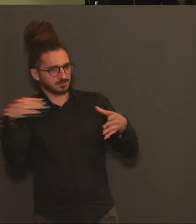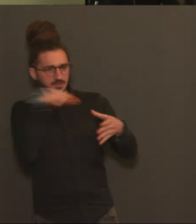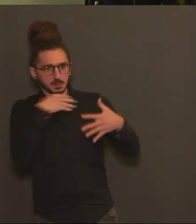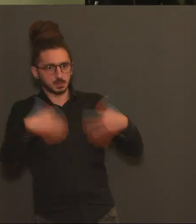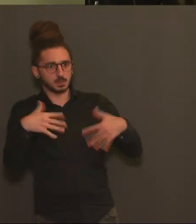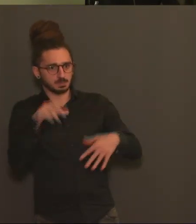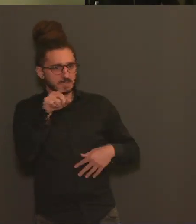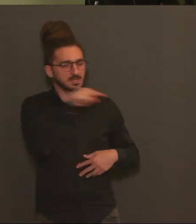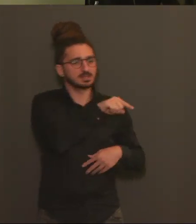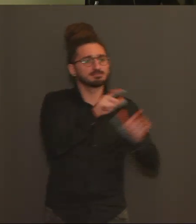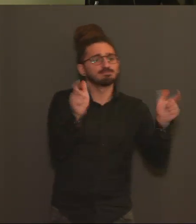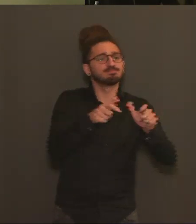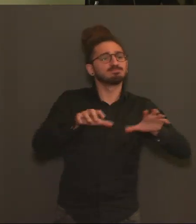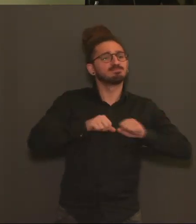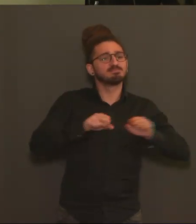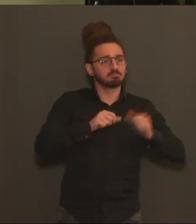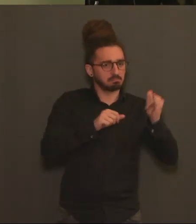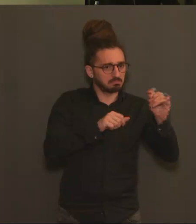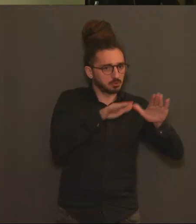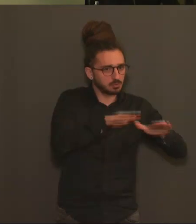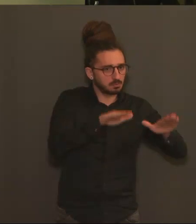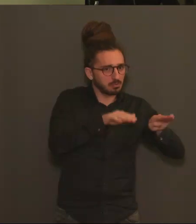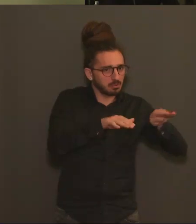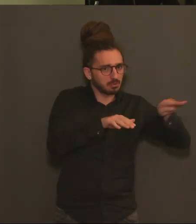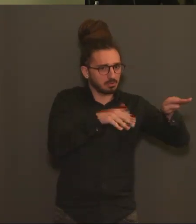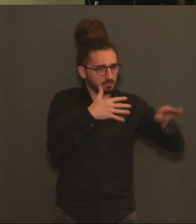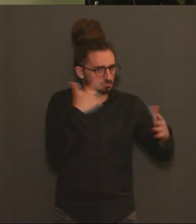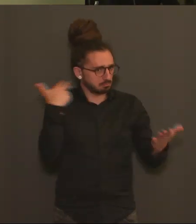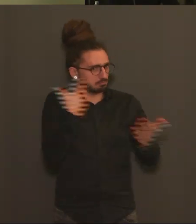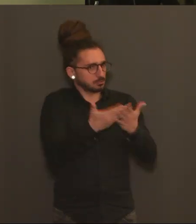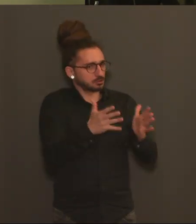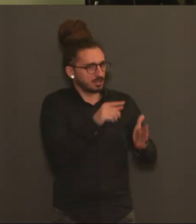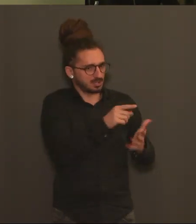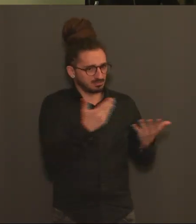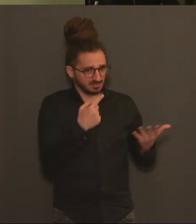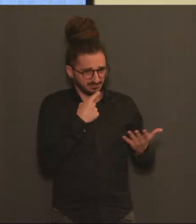déjà. Est-ce la preuve que la variante britannique rend les gens plus malades?